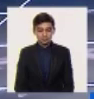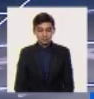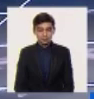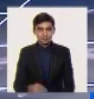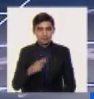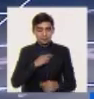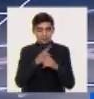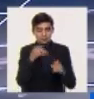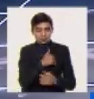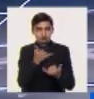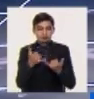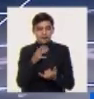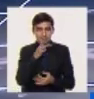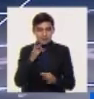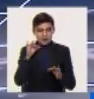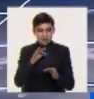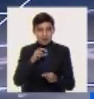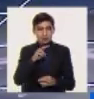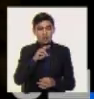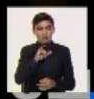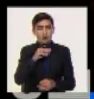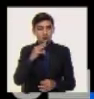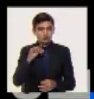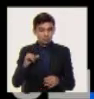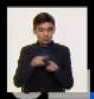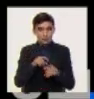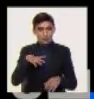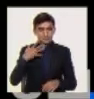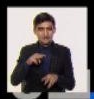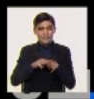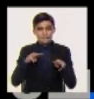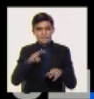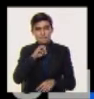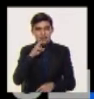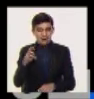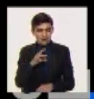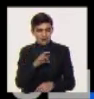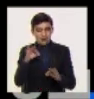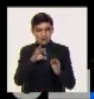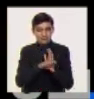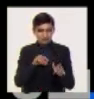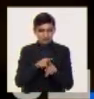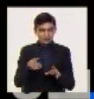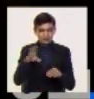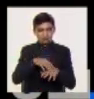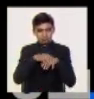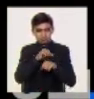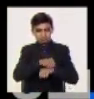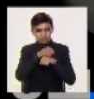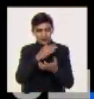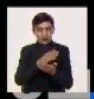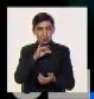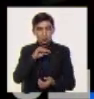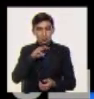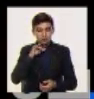Я напомню, что прямо сейчас в Оше проходит митинг в поддержку бывшего мэра. В режиме реального времени вы видите ретрансляцию